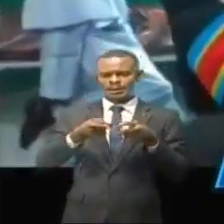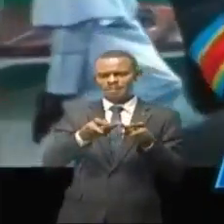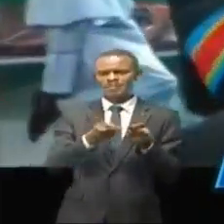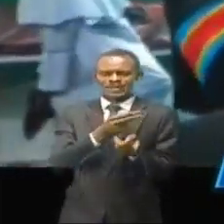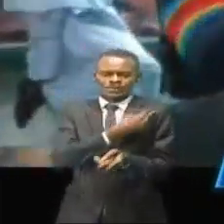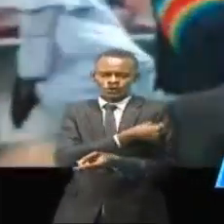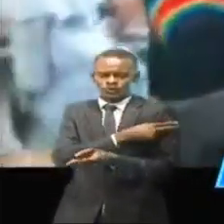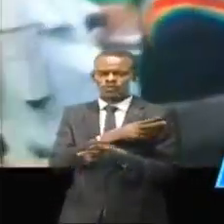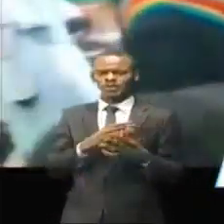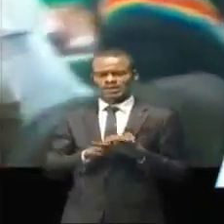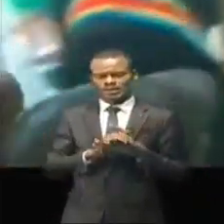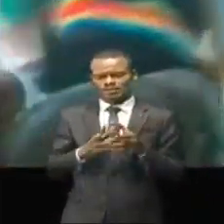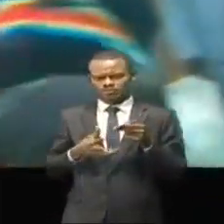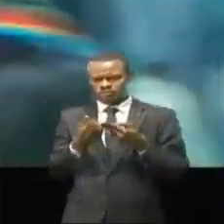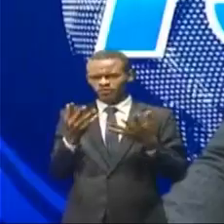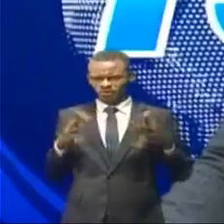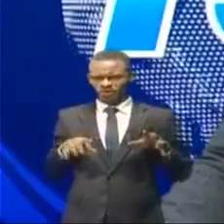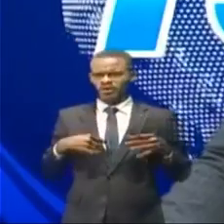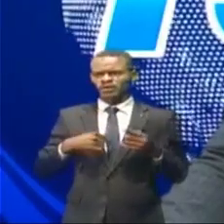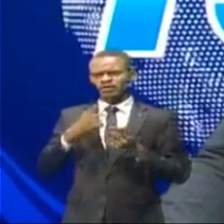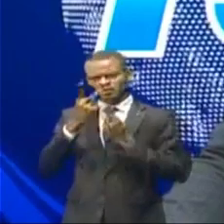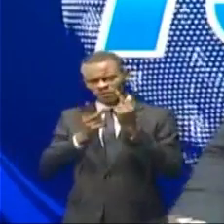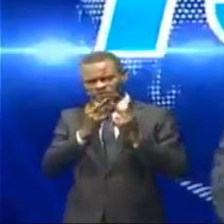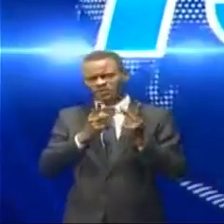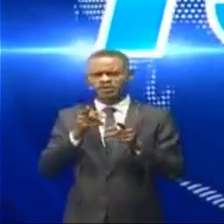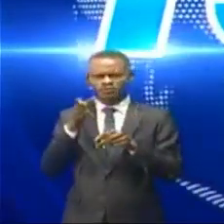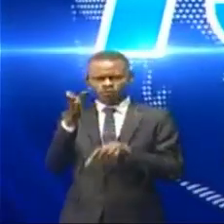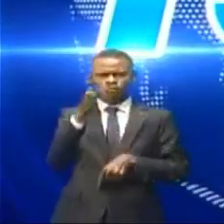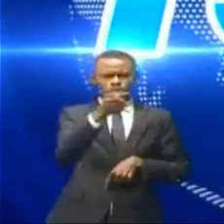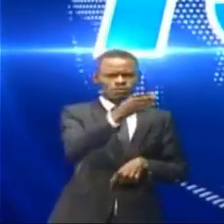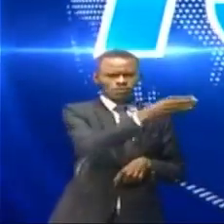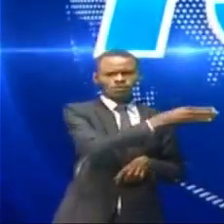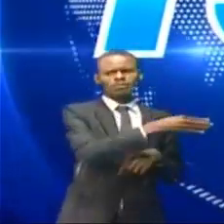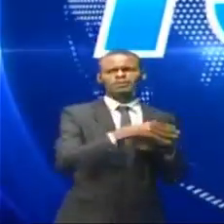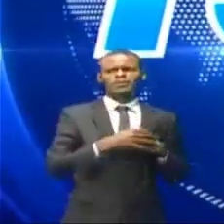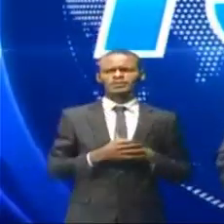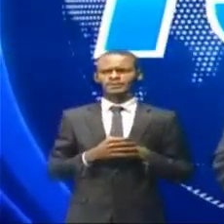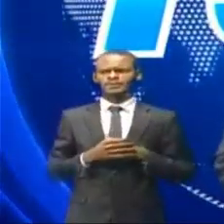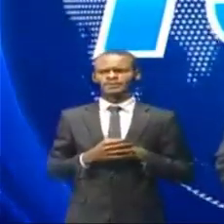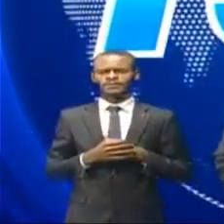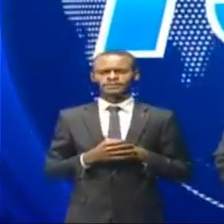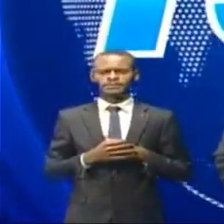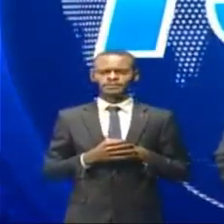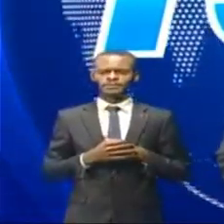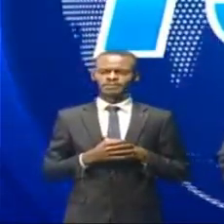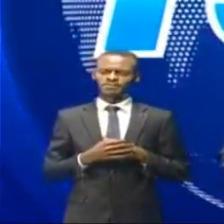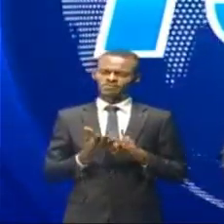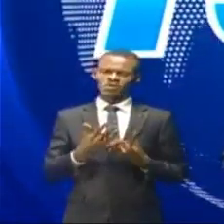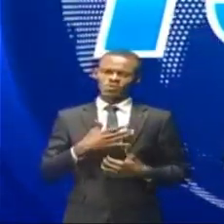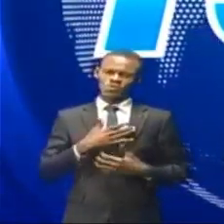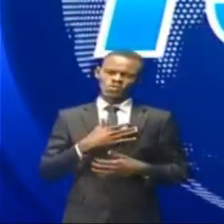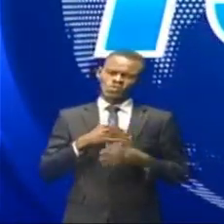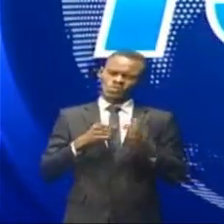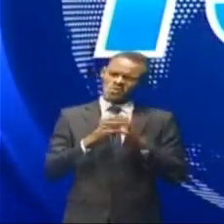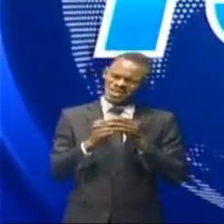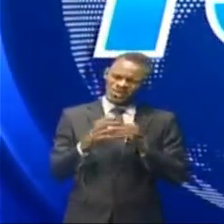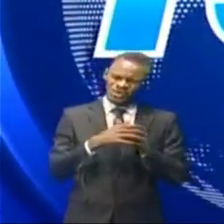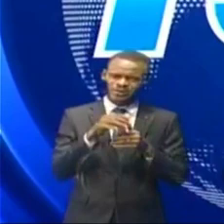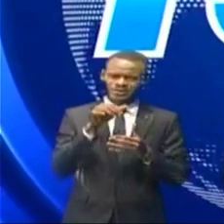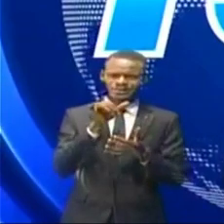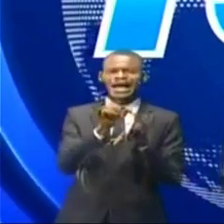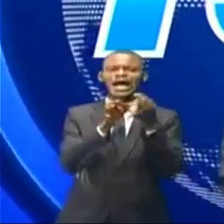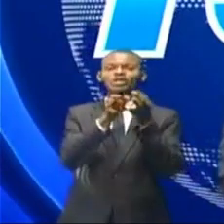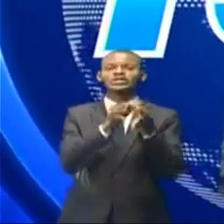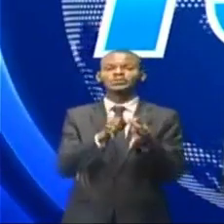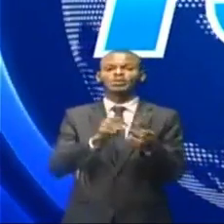des différents locaux de cet hôpital. Vous allez corriger avec moi, nous venons de suivre la ville de Bandundu qui est dotée d'un